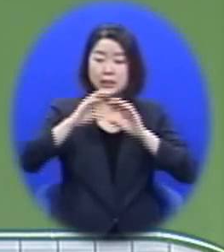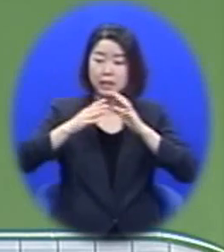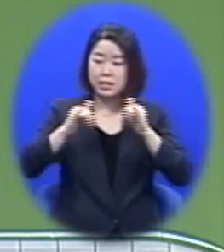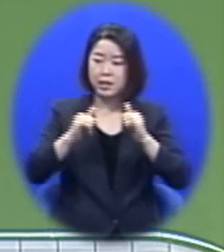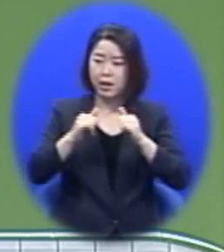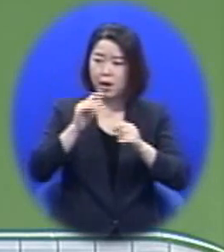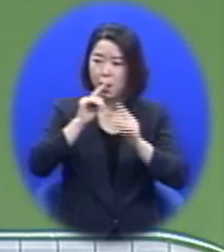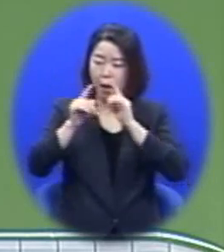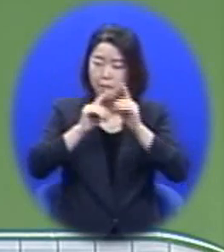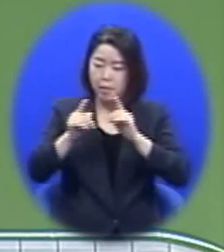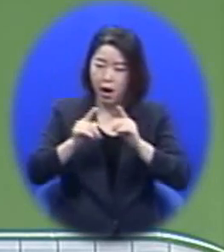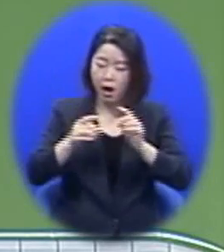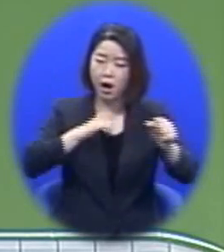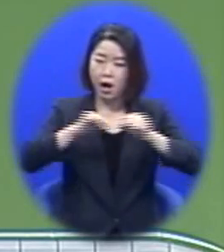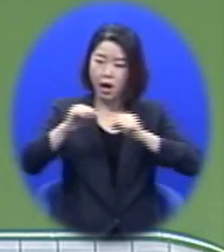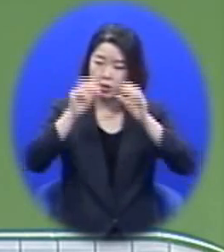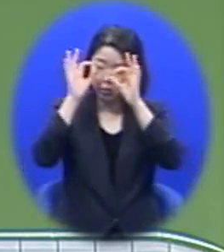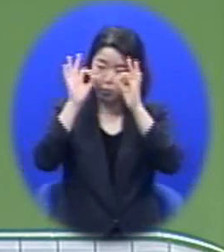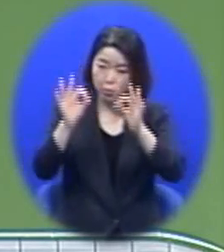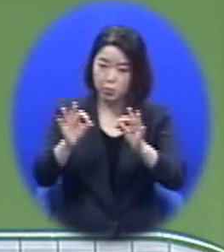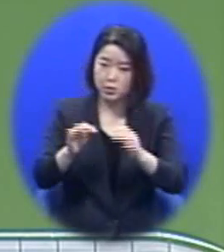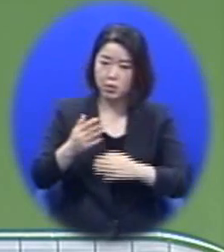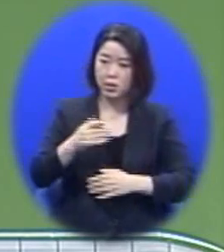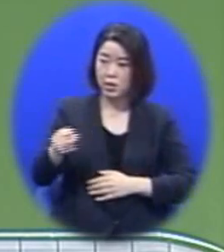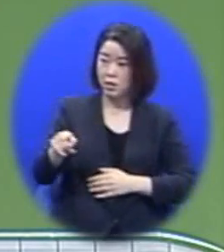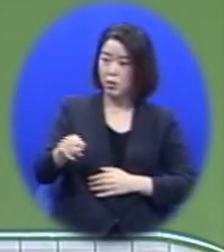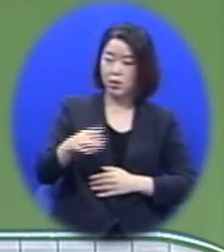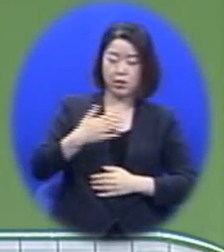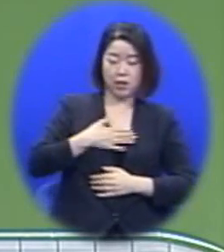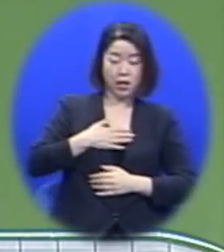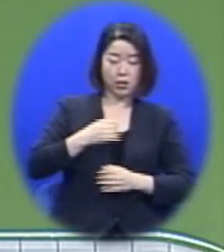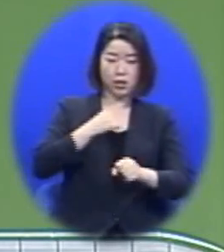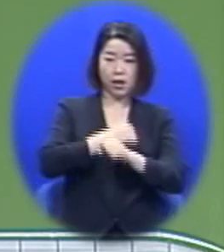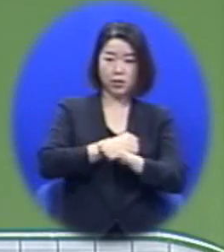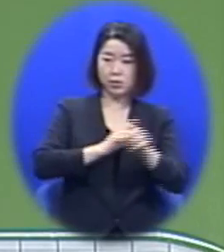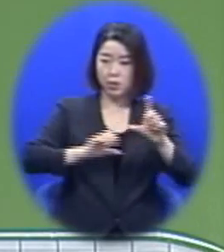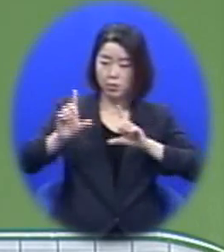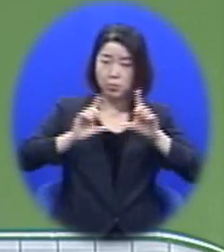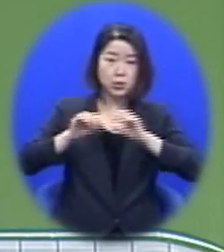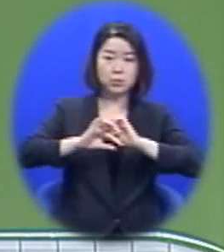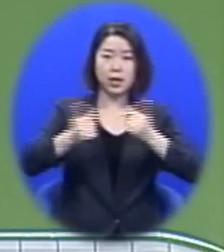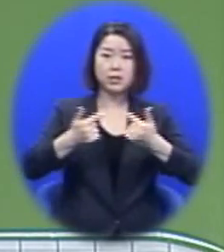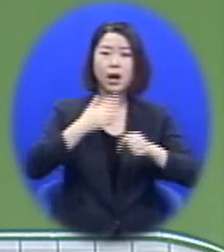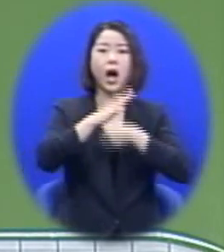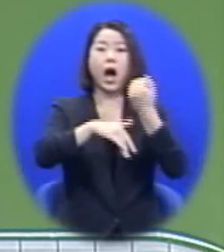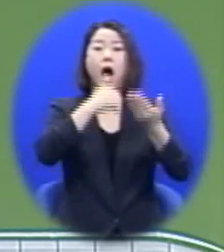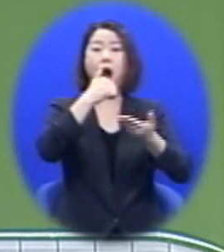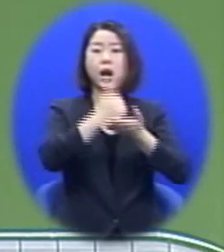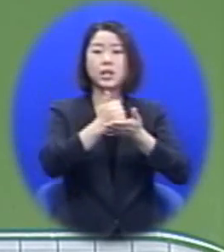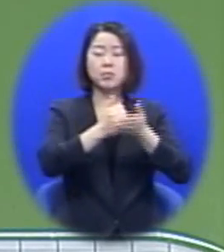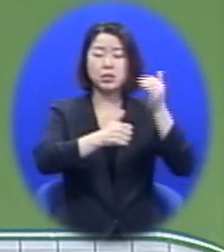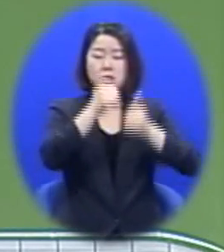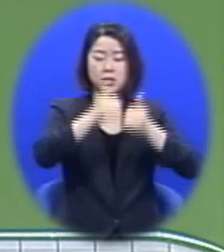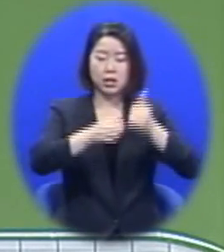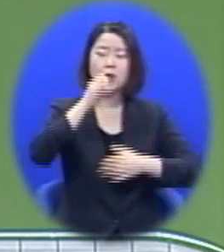보면서, 이거는 나에게 하는 말이 아니고 하나님에게 하는 말, 하나님을 시험하는 것이다.